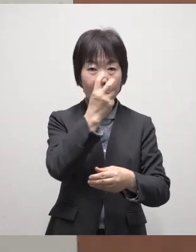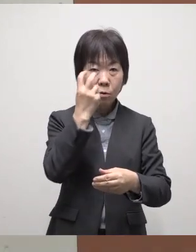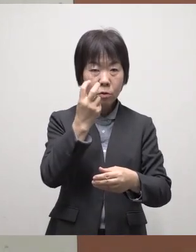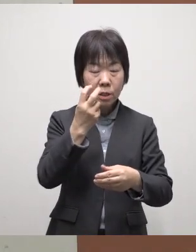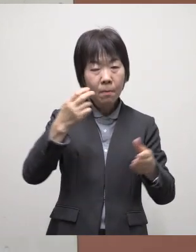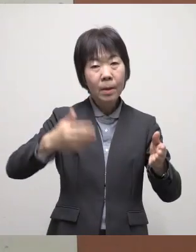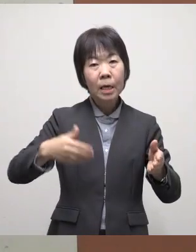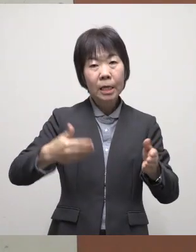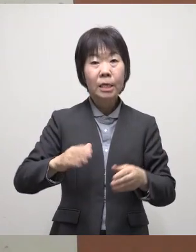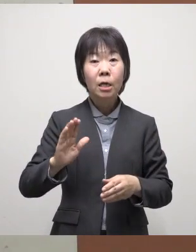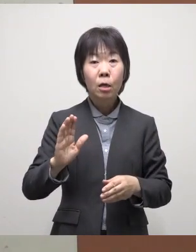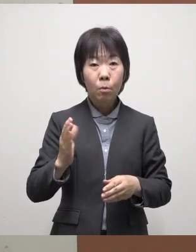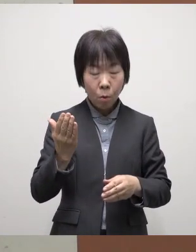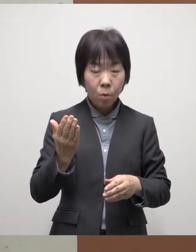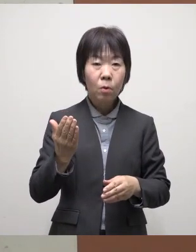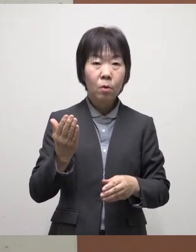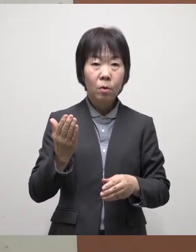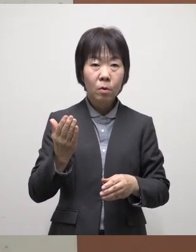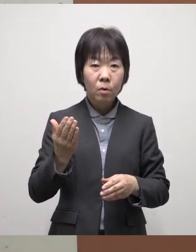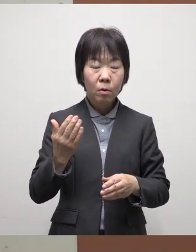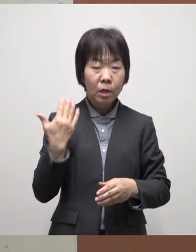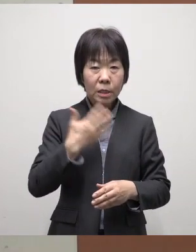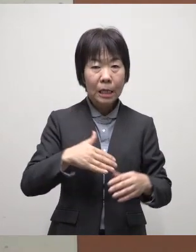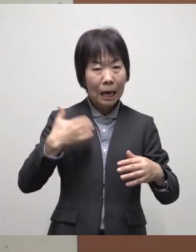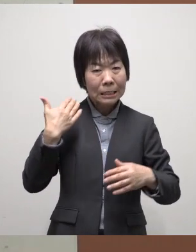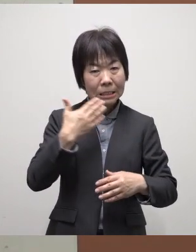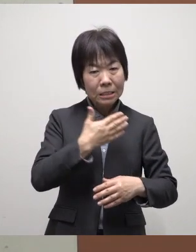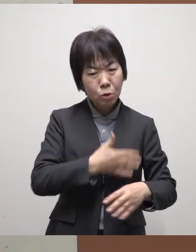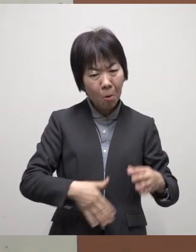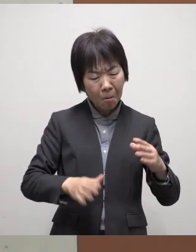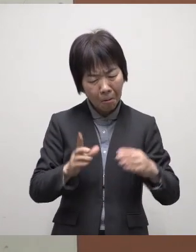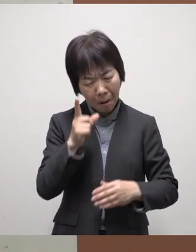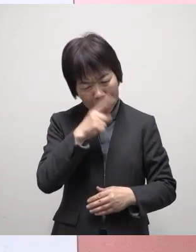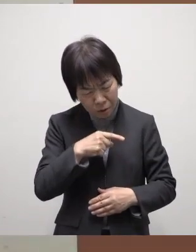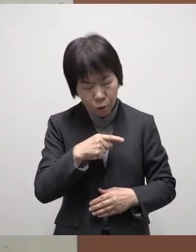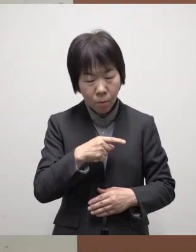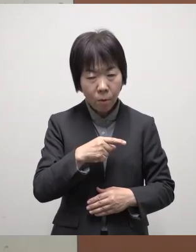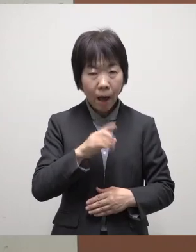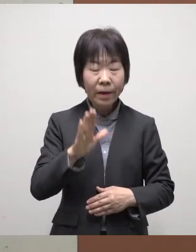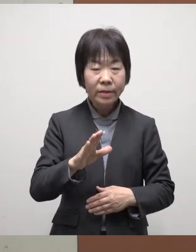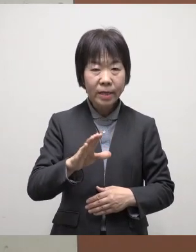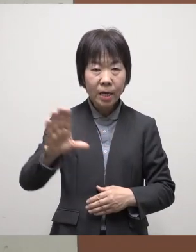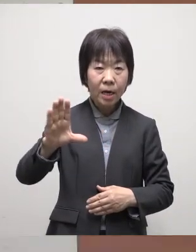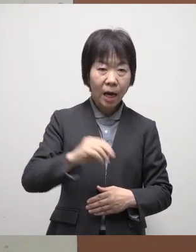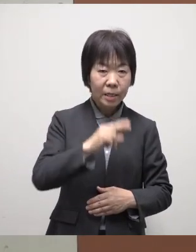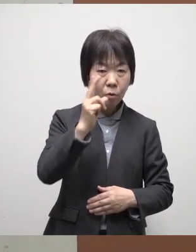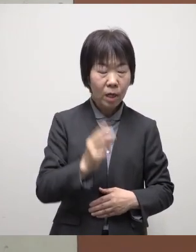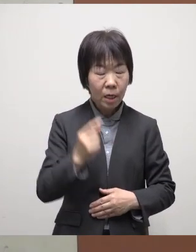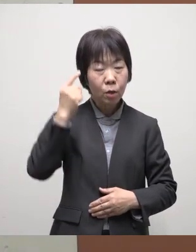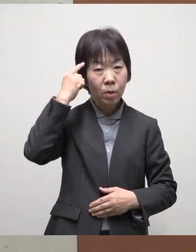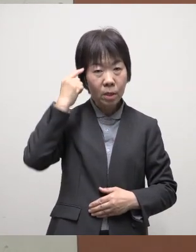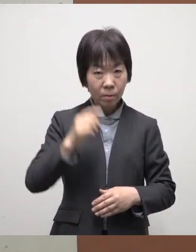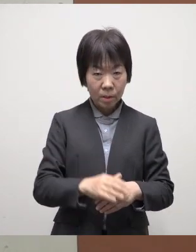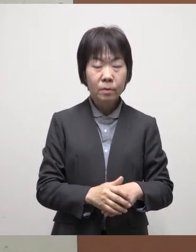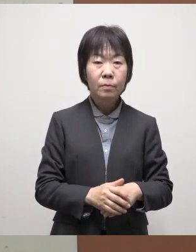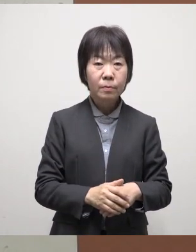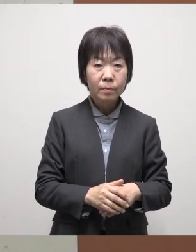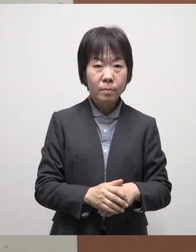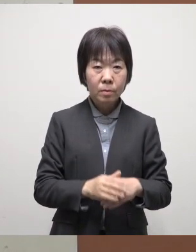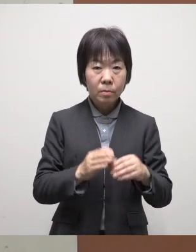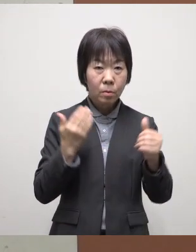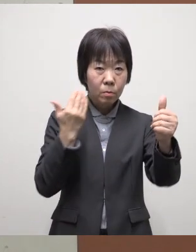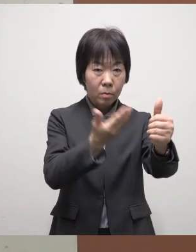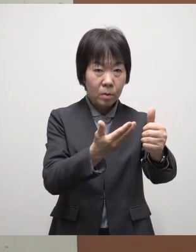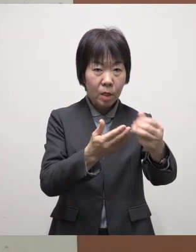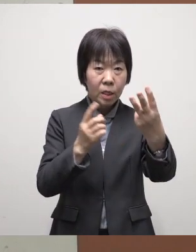はされて言っておりませんがあの体調のこともあって黄瀬をされたのかなと受け止めておりますもう